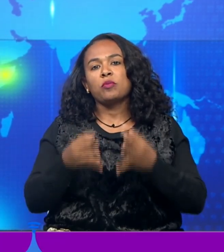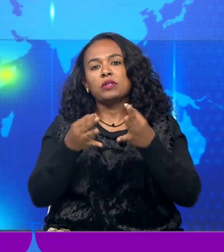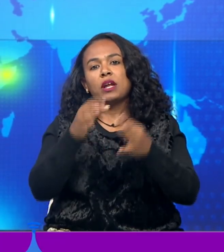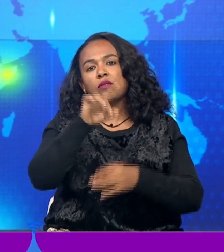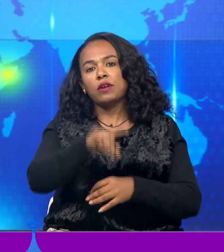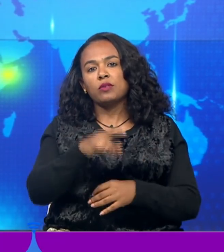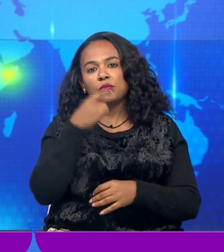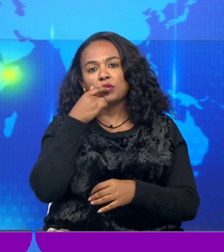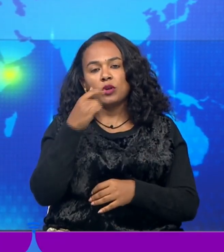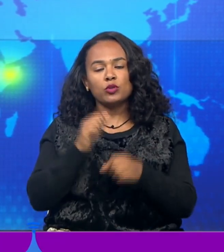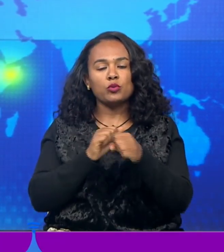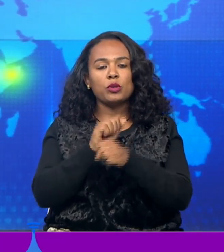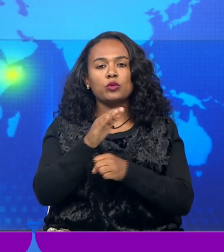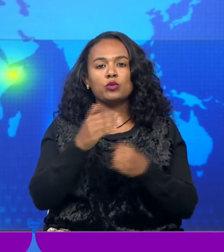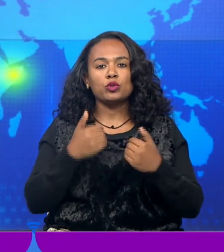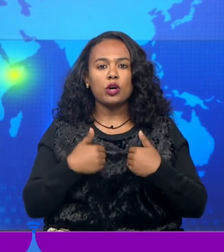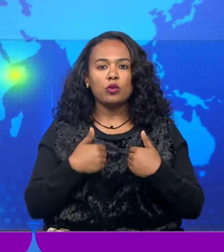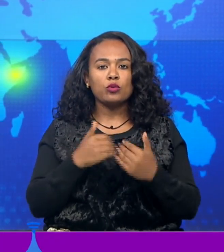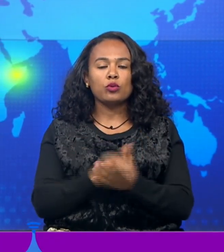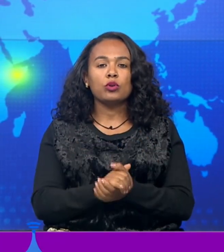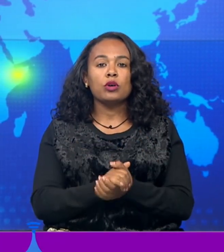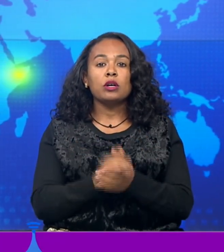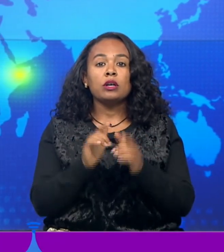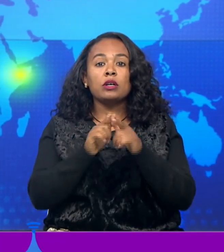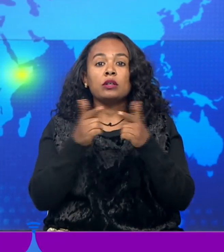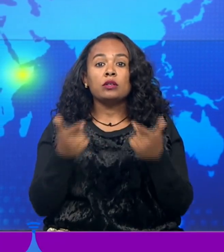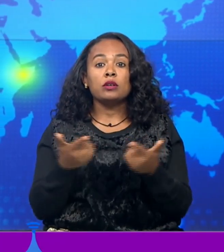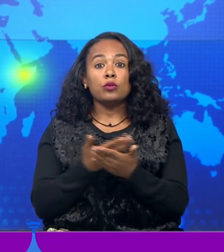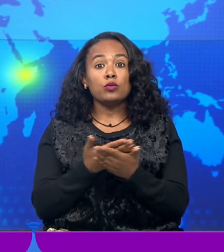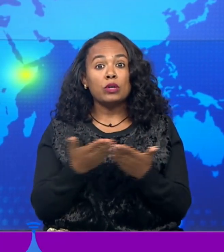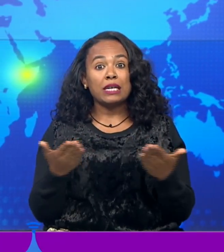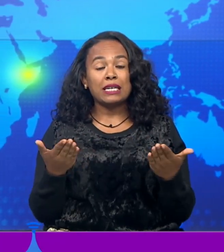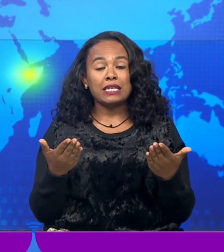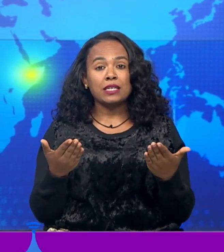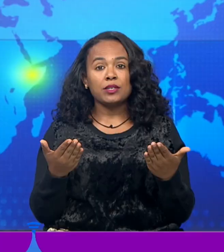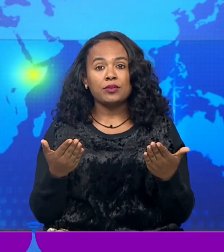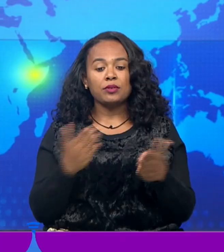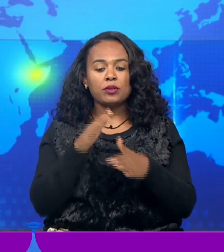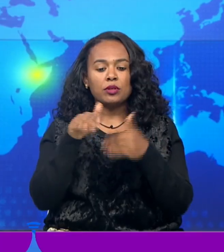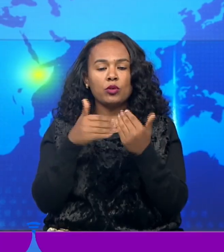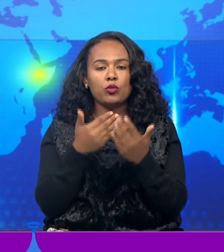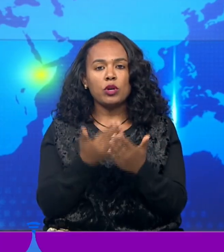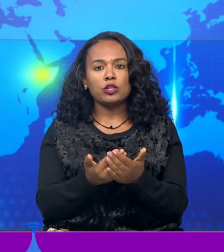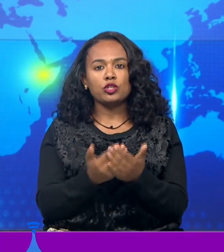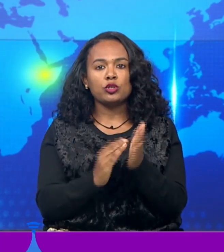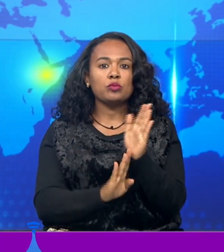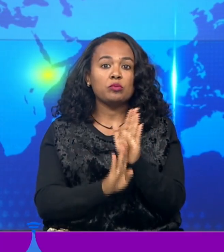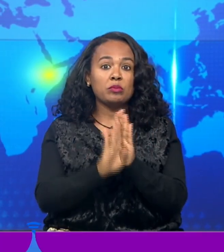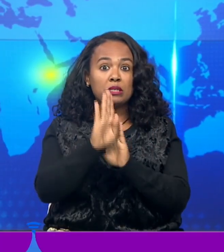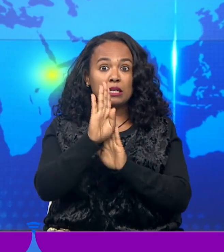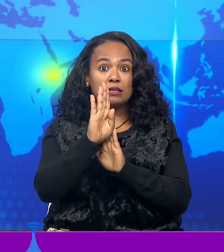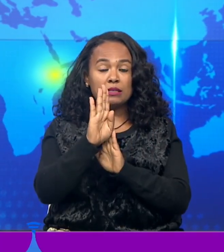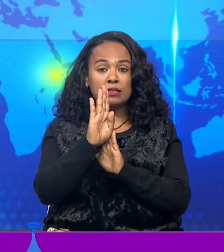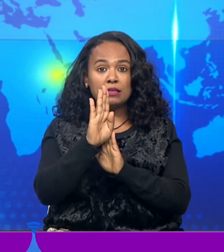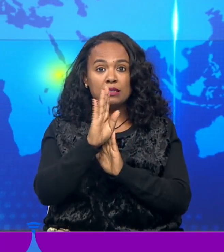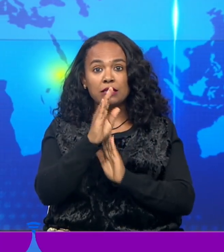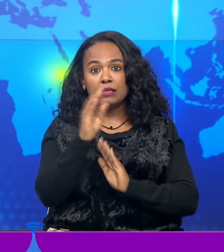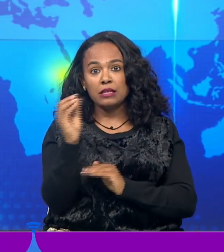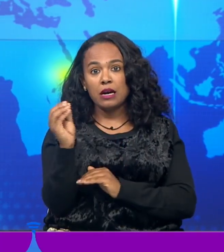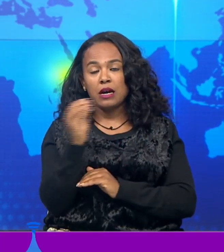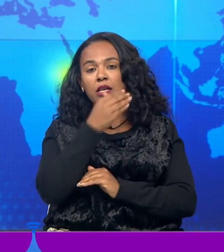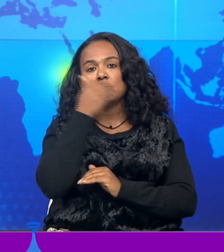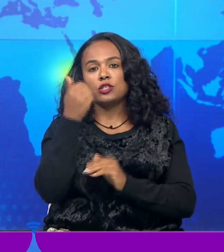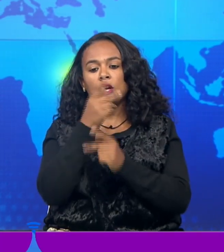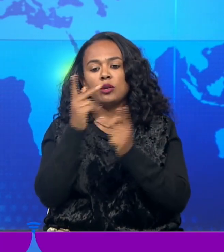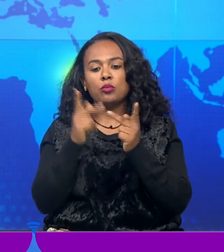አለበት የምትላቸው መልእክቶች ካሉ? ያው ትልቁ ነገር ለሁላችንም እድገት እና የተሻለ